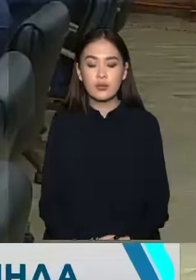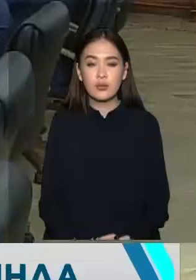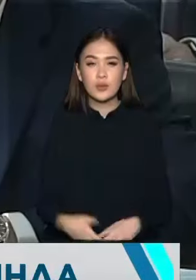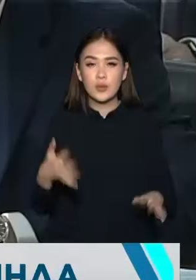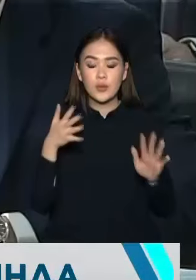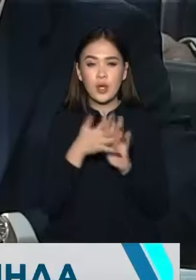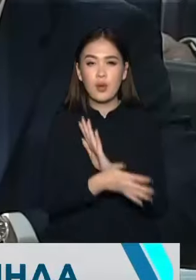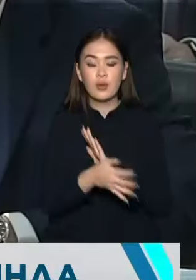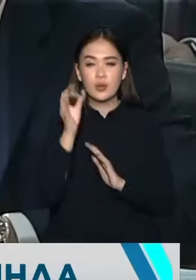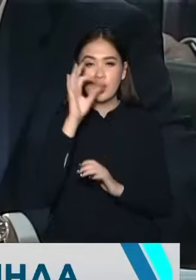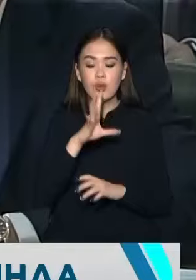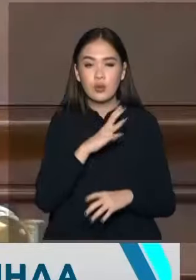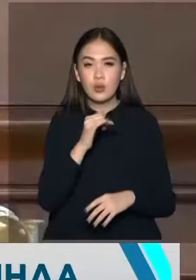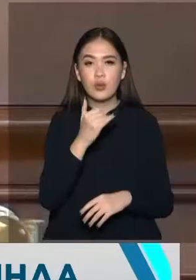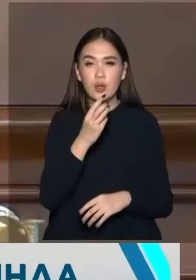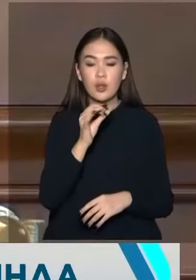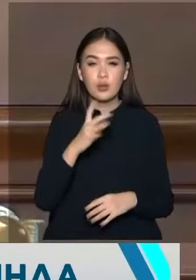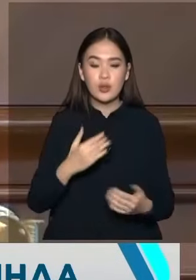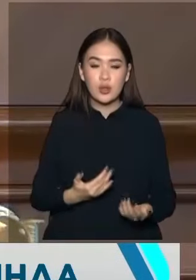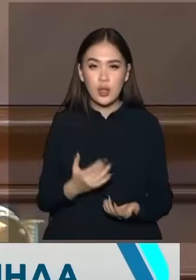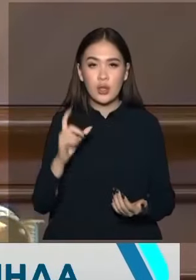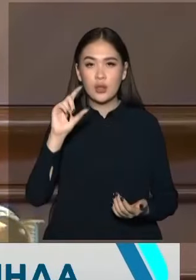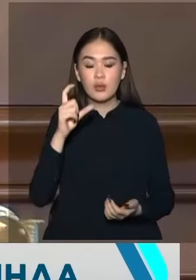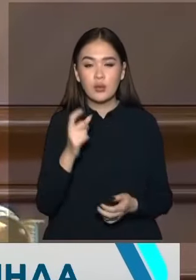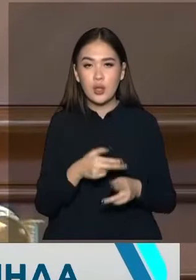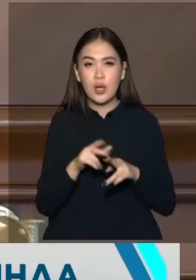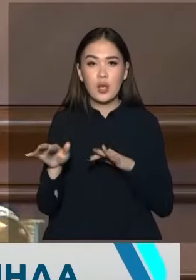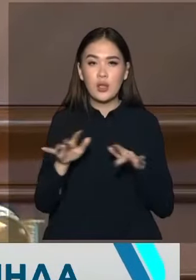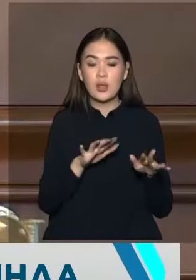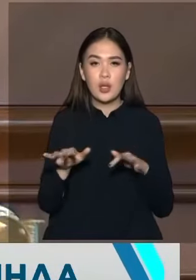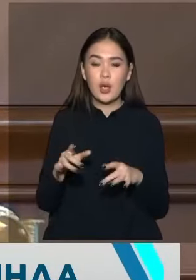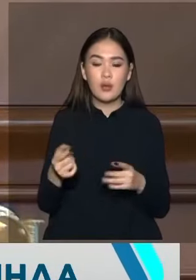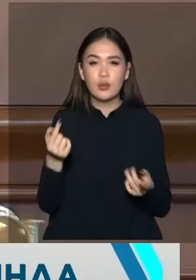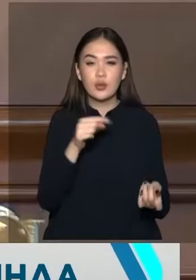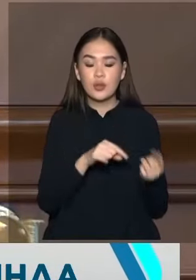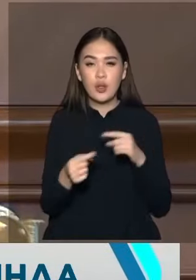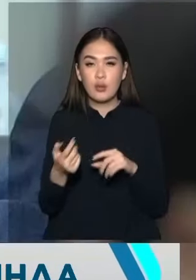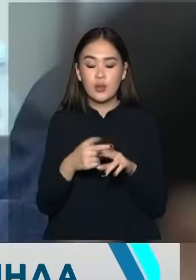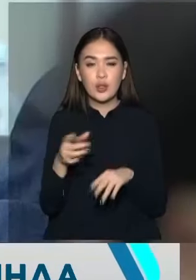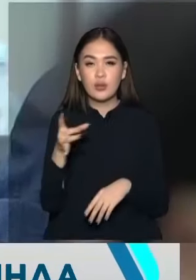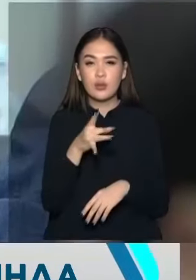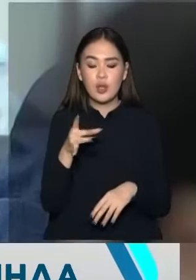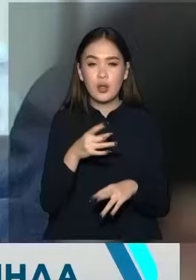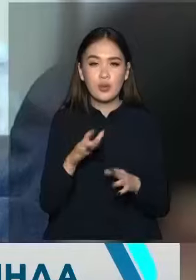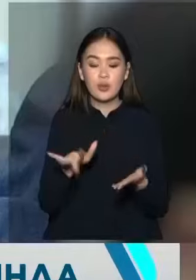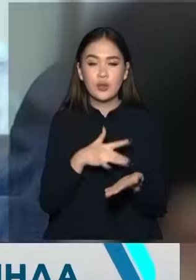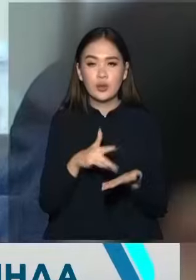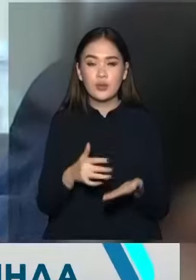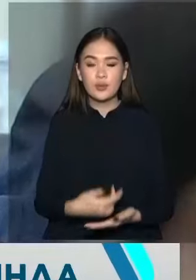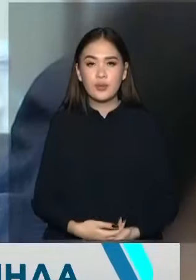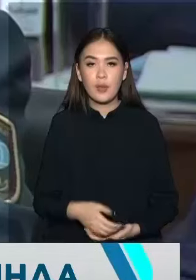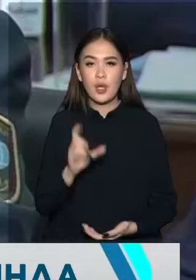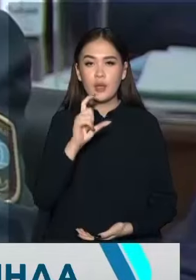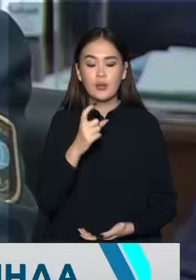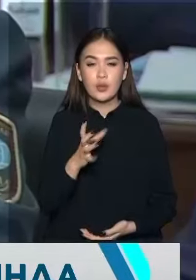Затраты на компенсацию ущерба жителям Екібастуза должны быть распределены между собственником и республиканским бюджетом. Екібастуз